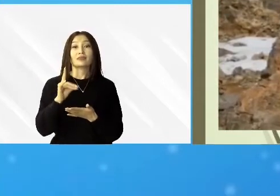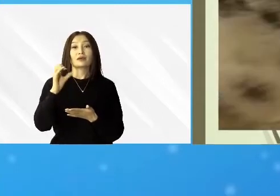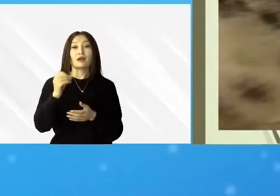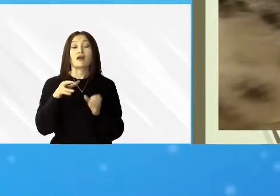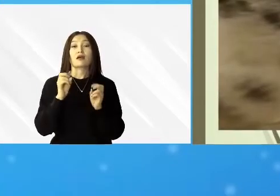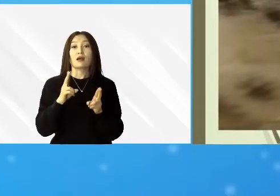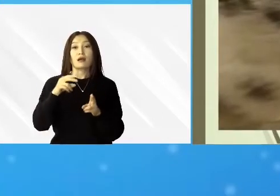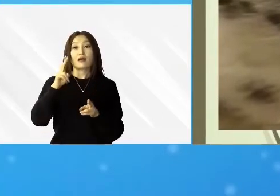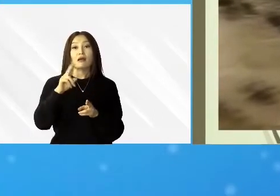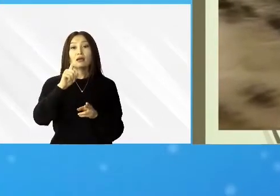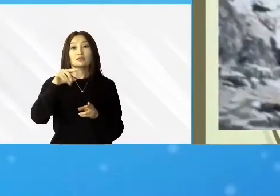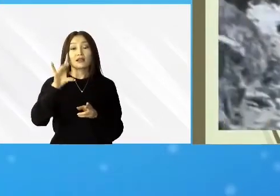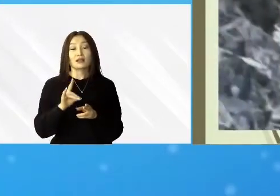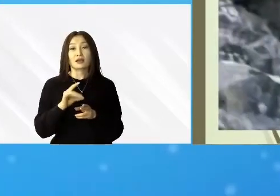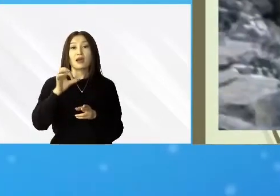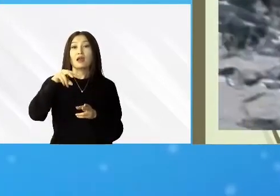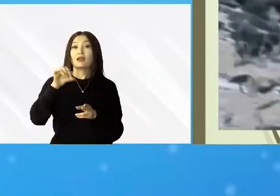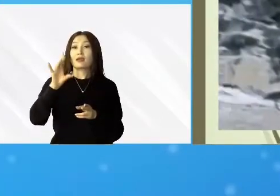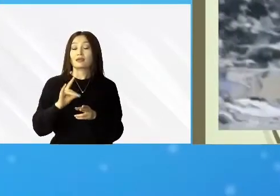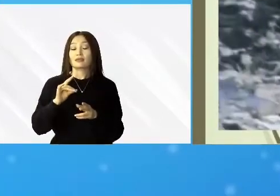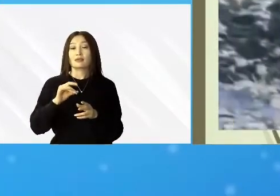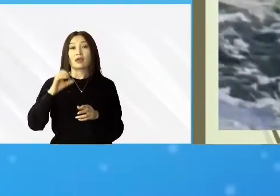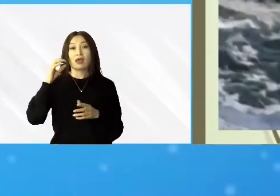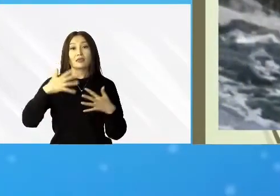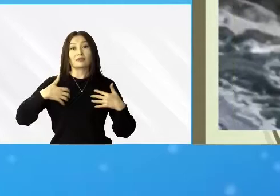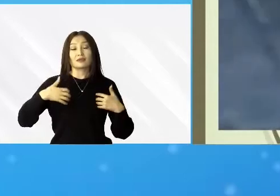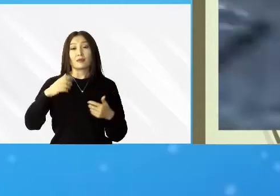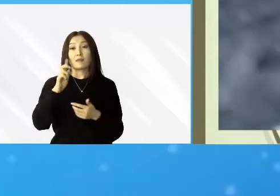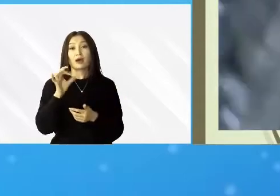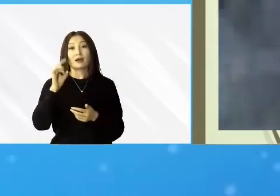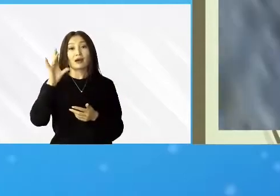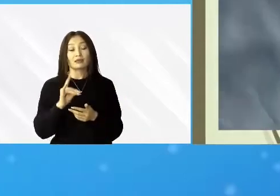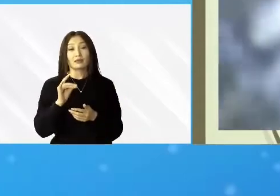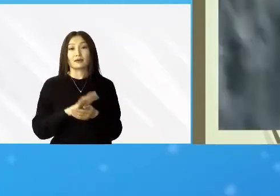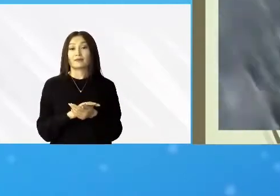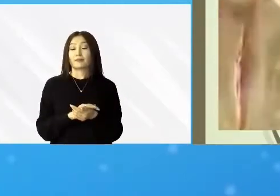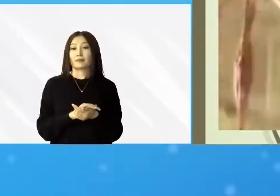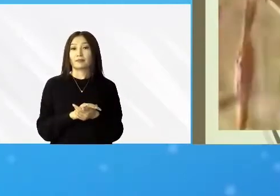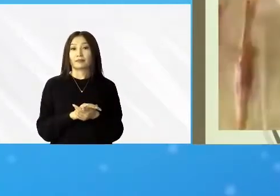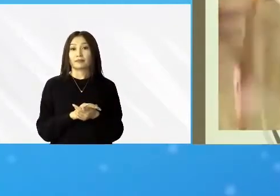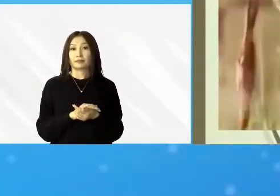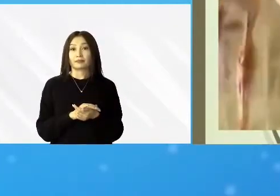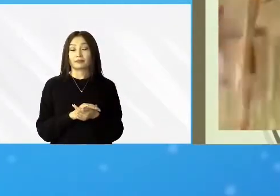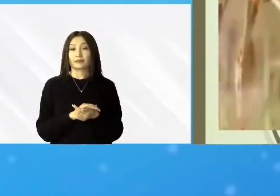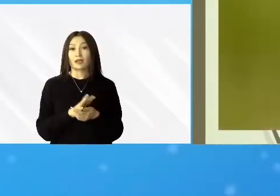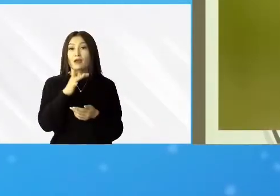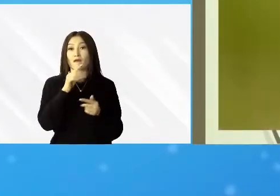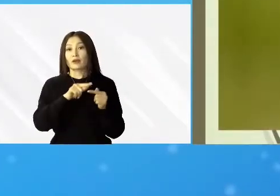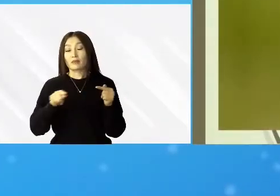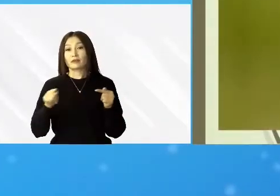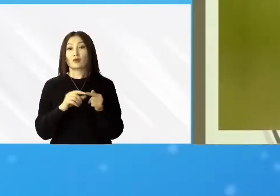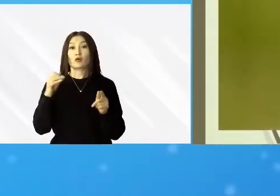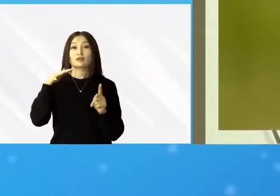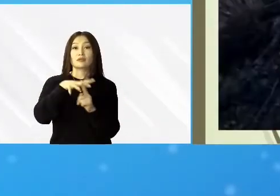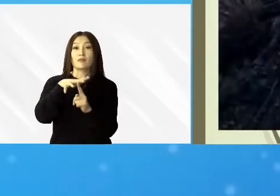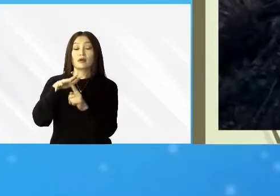как горные козлы, олени, дикие бараны и многие другие обитатели высокогорий. Время от времени он